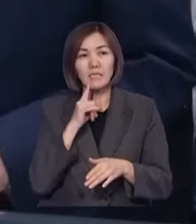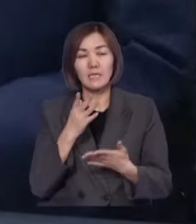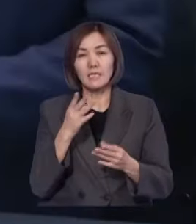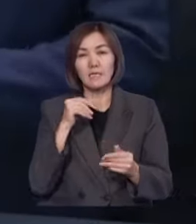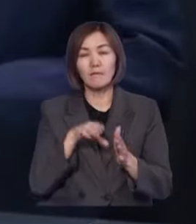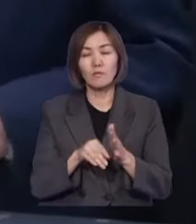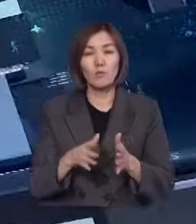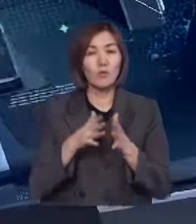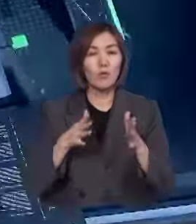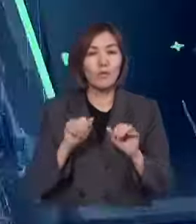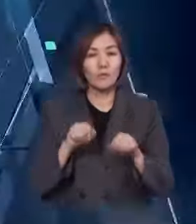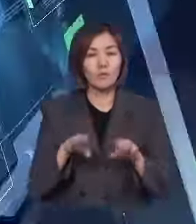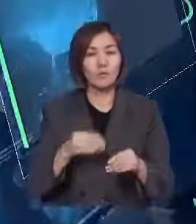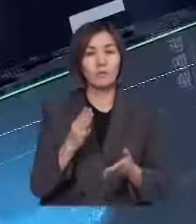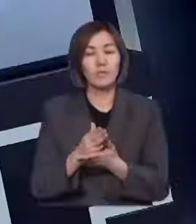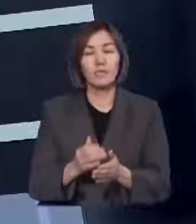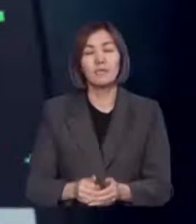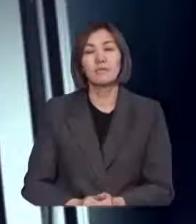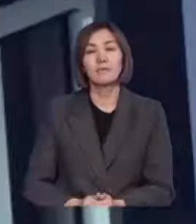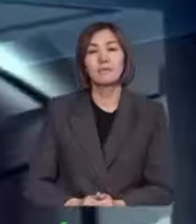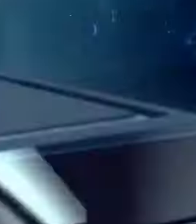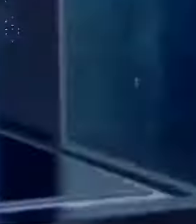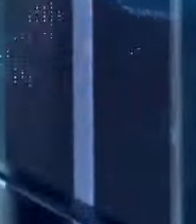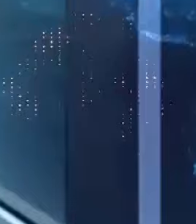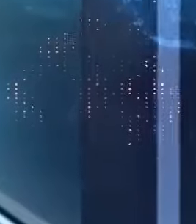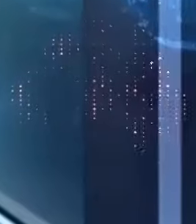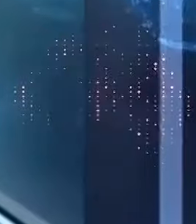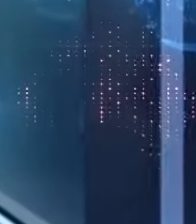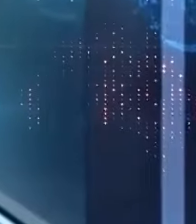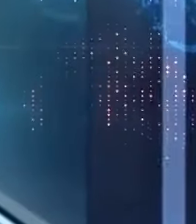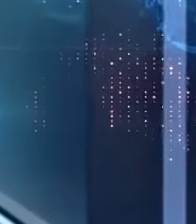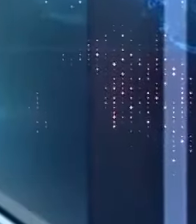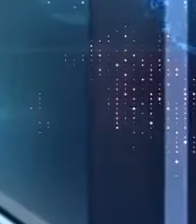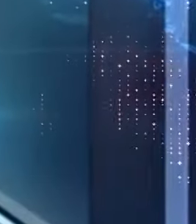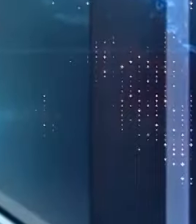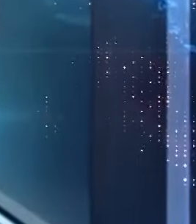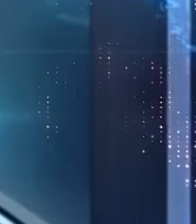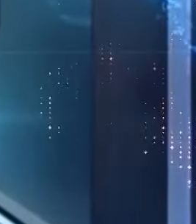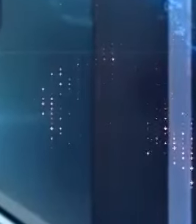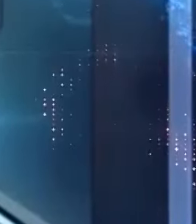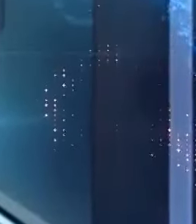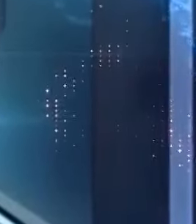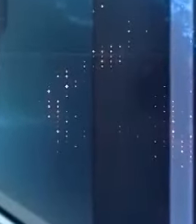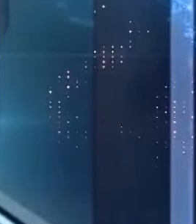зор мүмкіндік болып табылады. Камила Тыныштай, Жайдарбек Нұрбек, Жетісу телеарнасы, Қонаев.